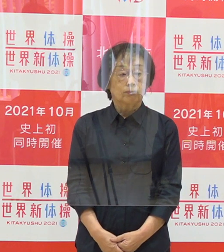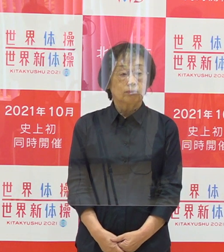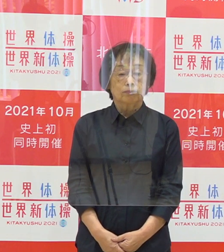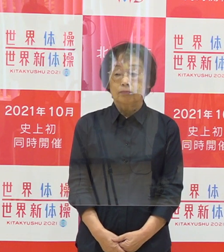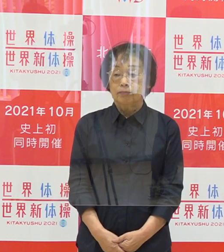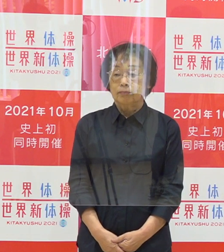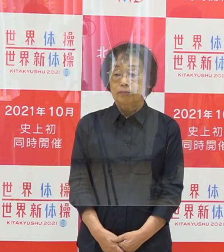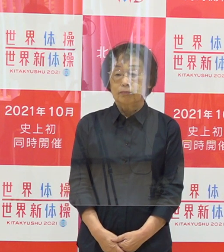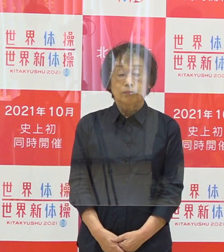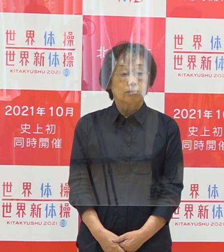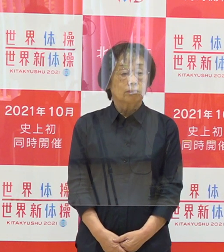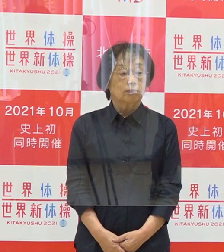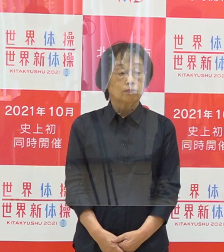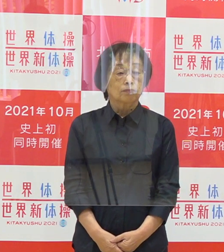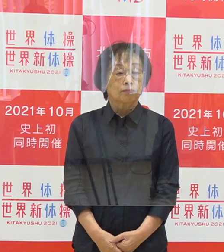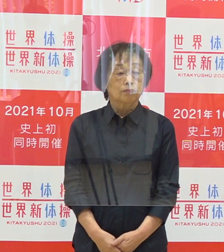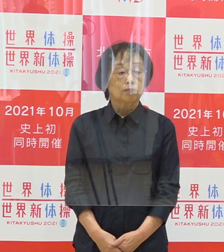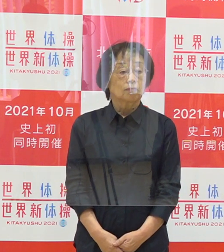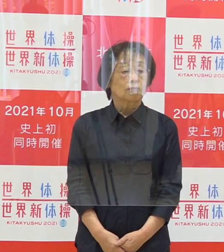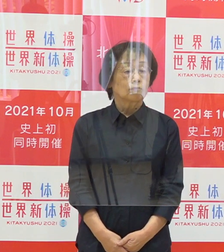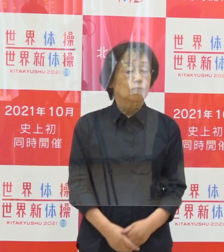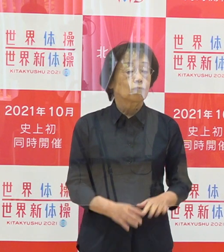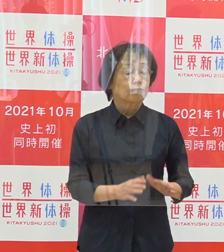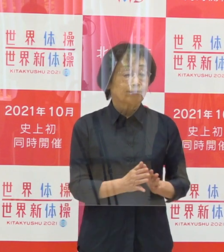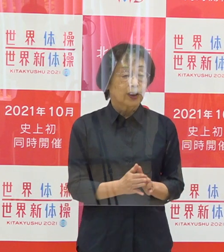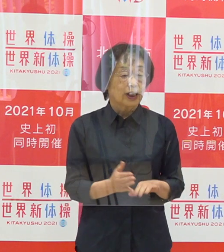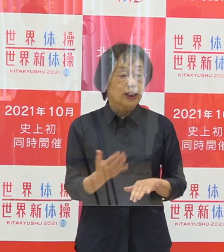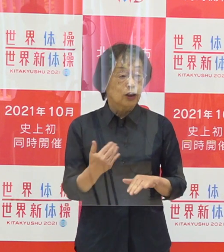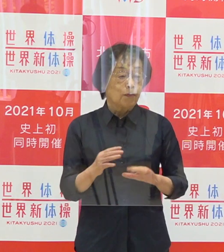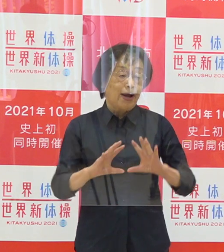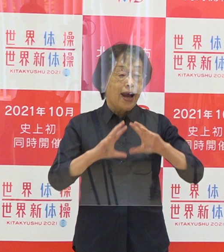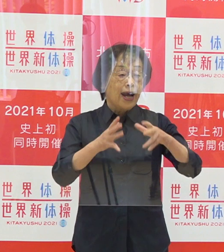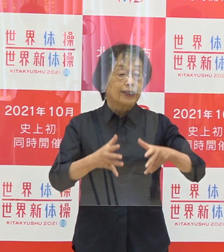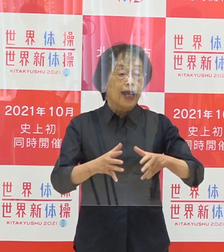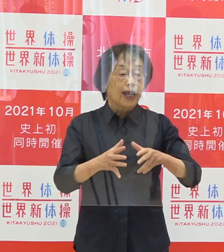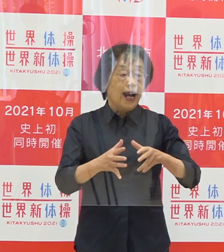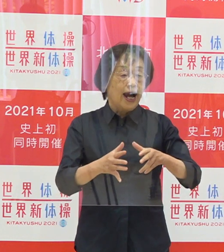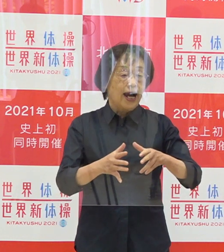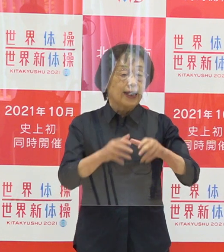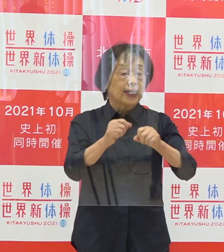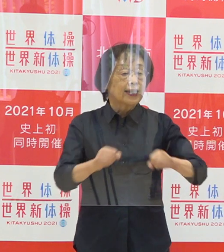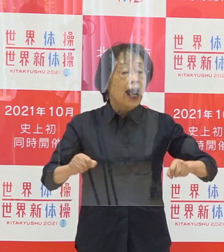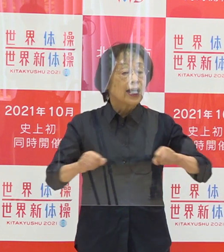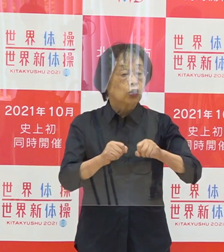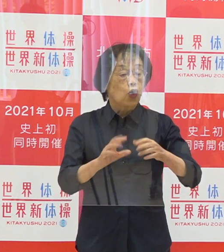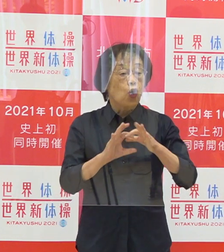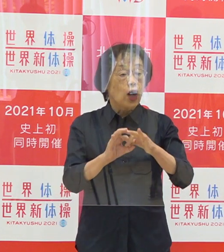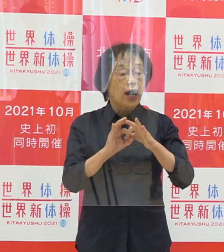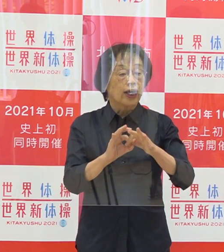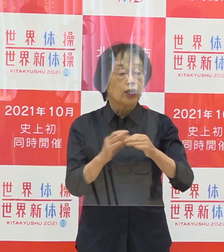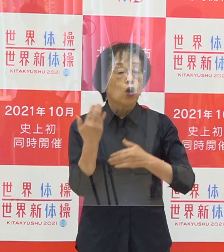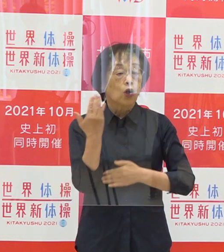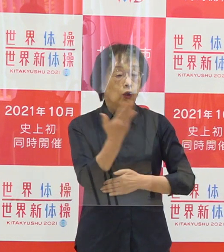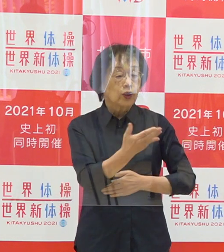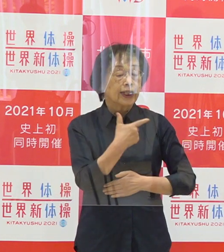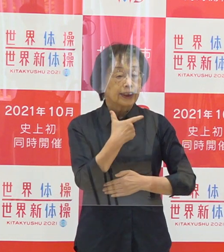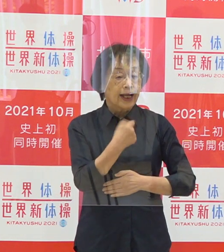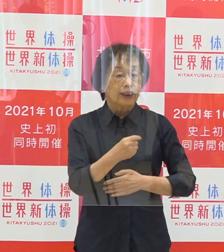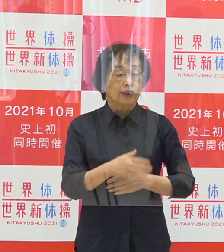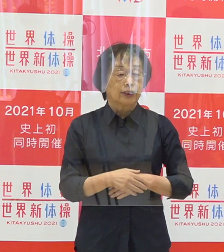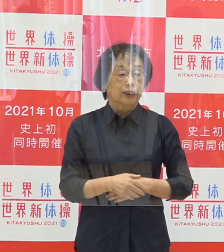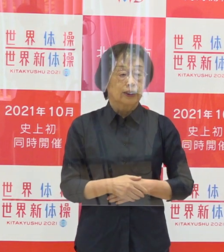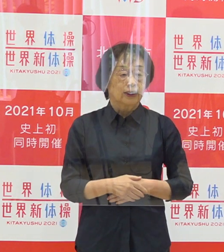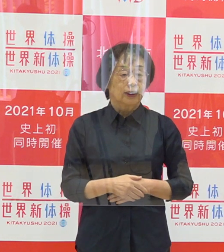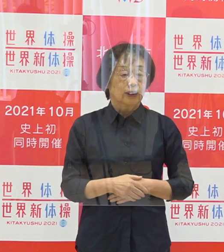読売新聞の秋田と言います。先ほどの世界体操の関係でちょっとお尋ねしたんですけれども、昨